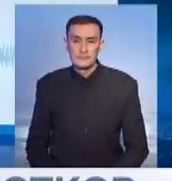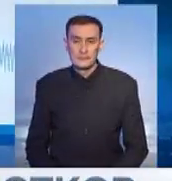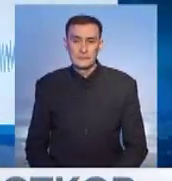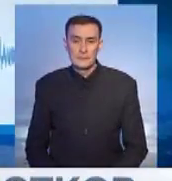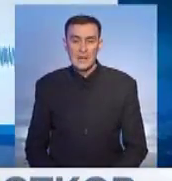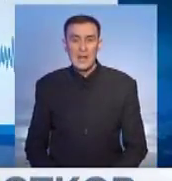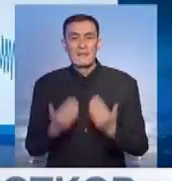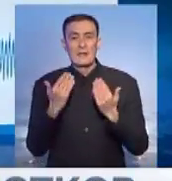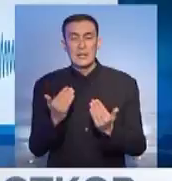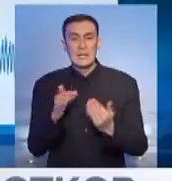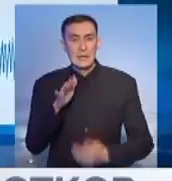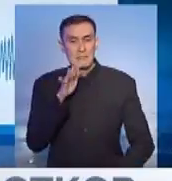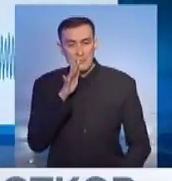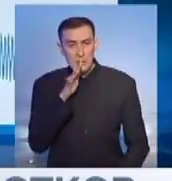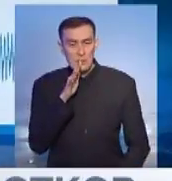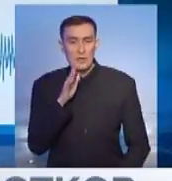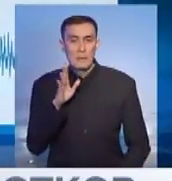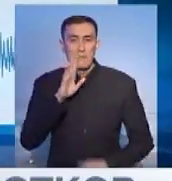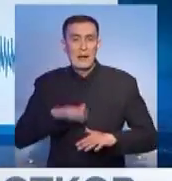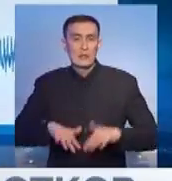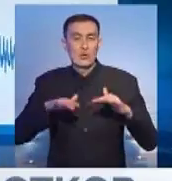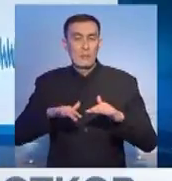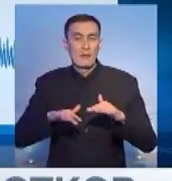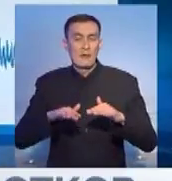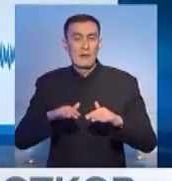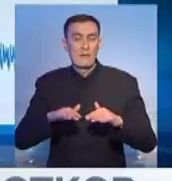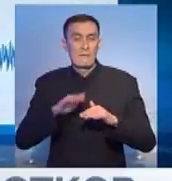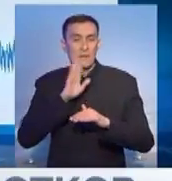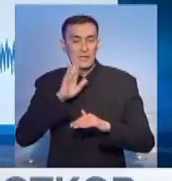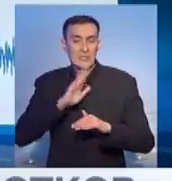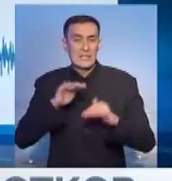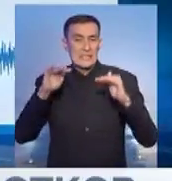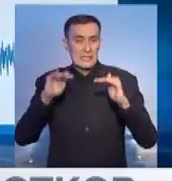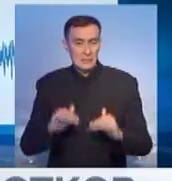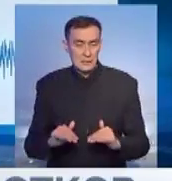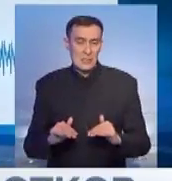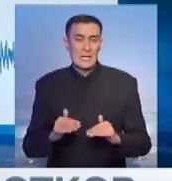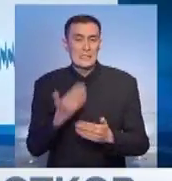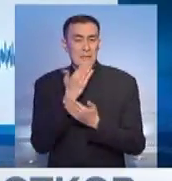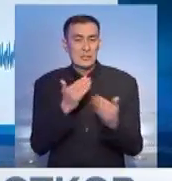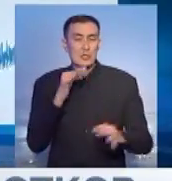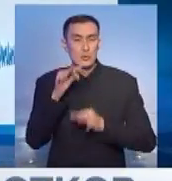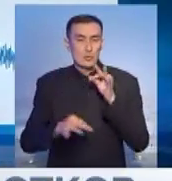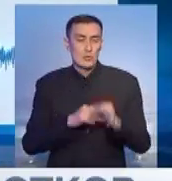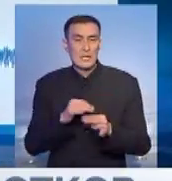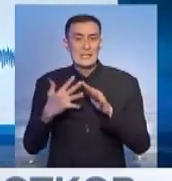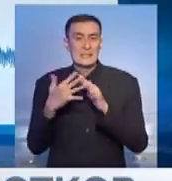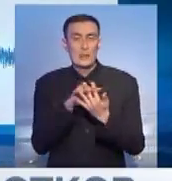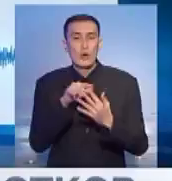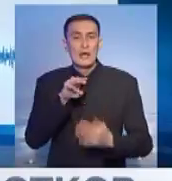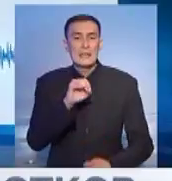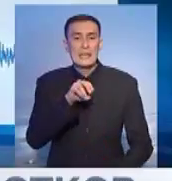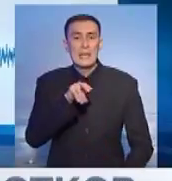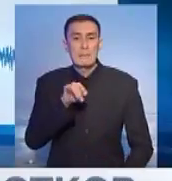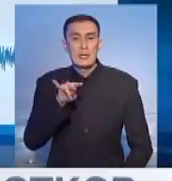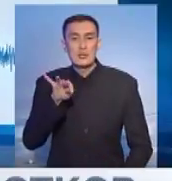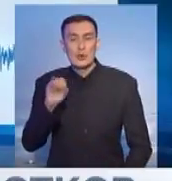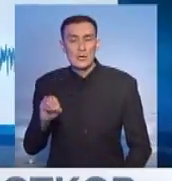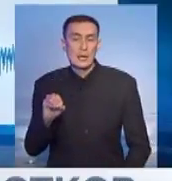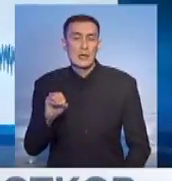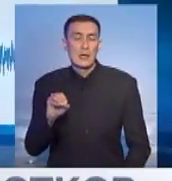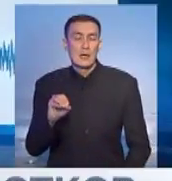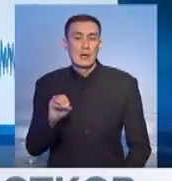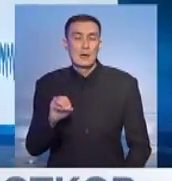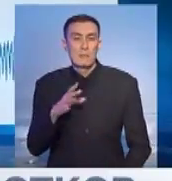В данный момент темпы подъема воды снизились. За прошедшие сутки в селе Тепличном и в селе ОУ города